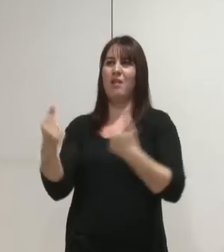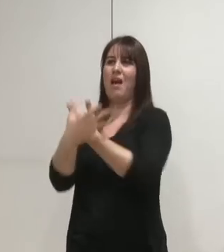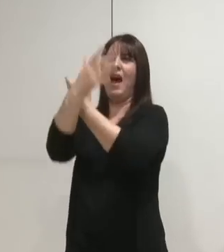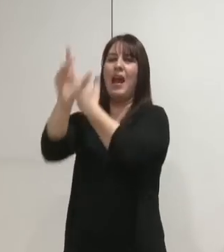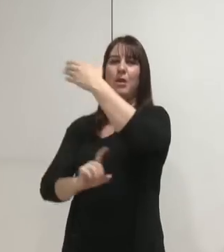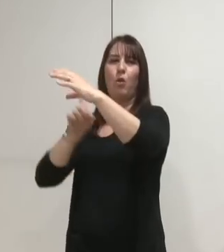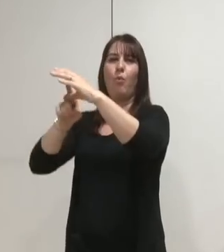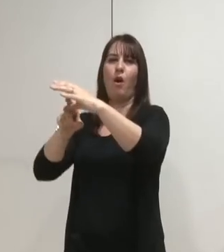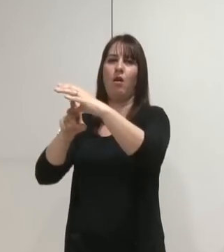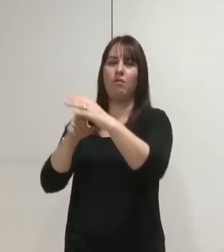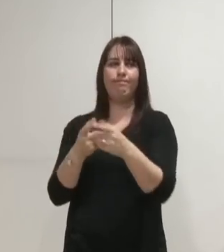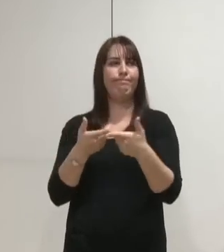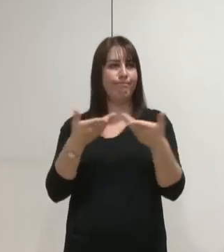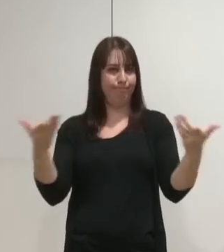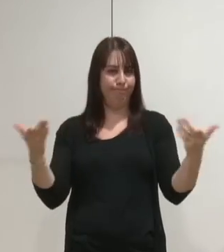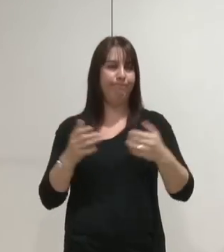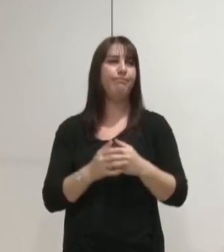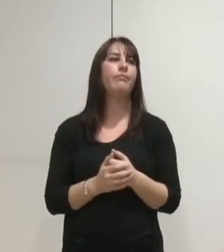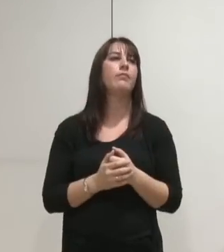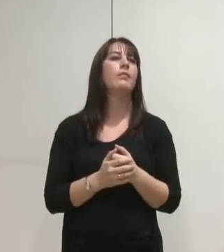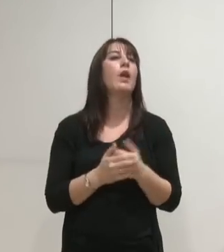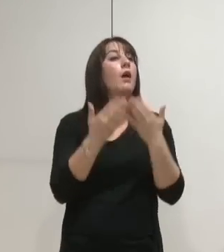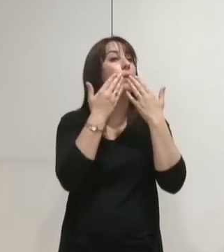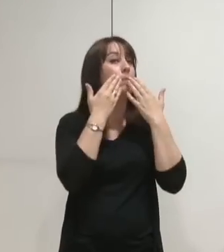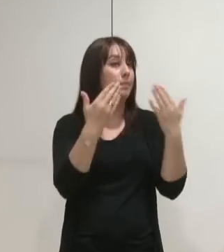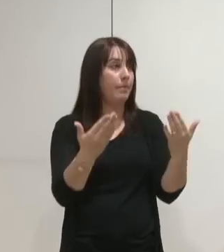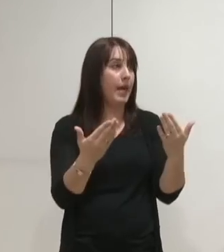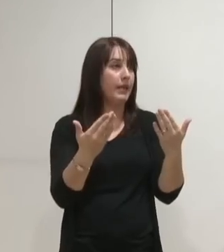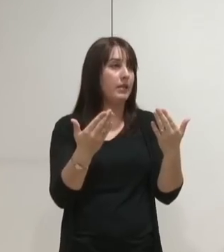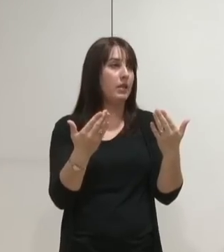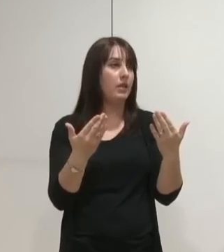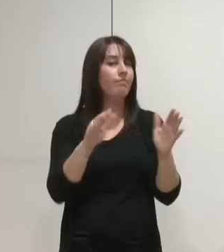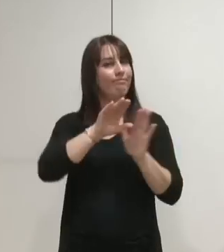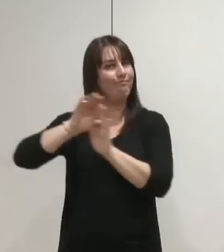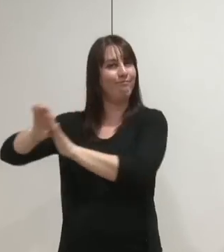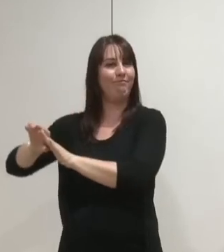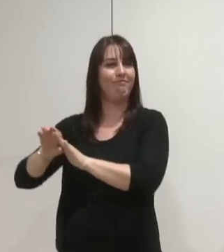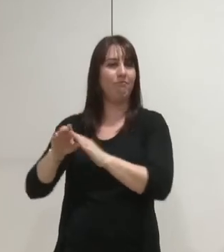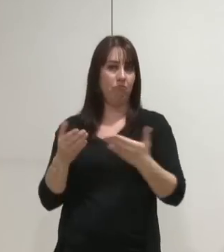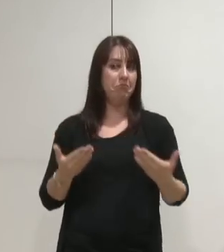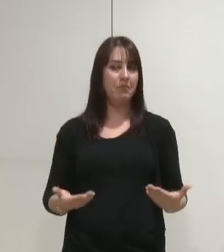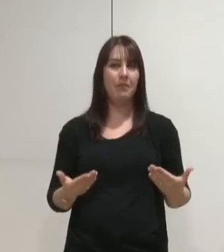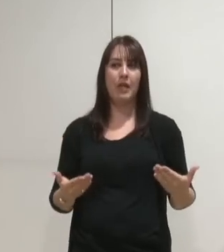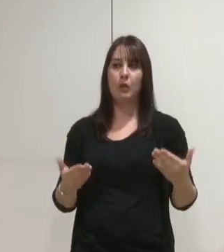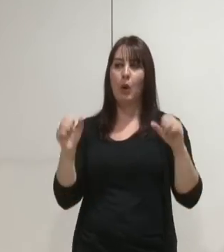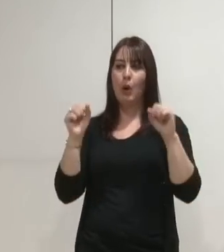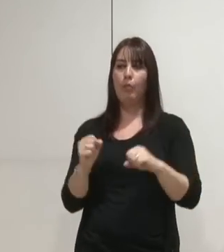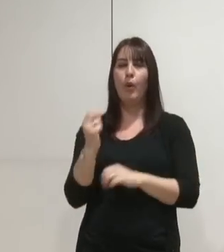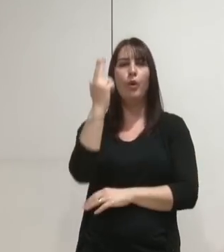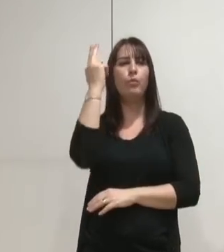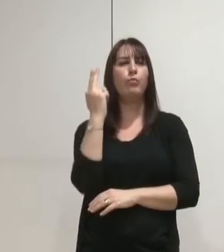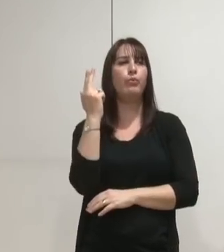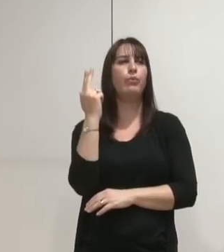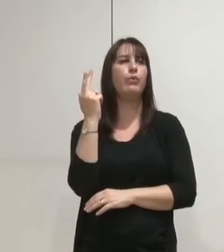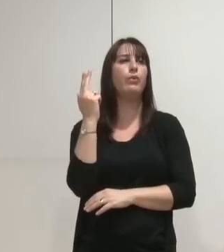métropole je vous remercie et nous pouvons passer donc à l'approbation